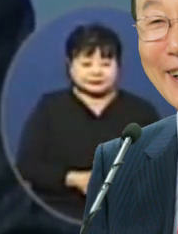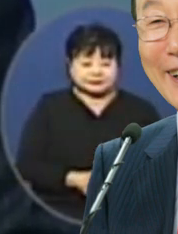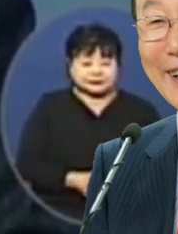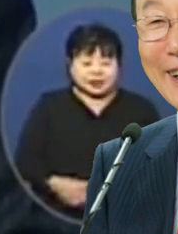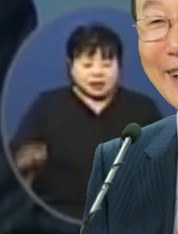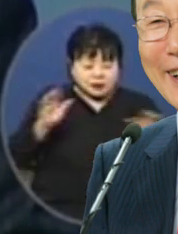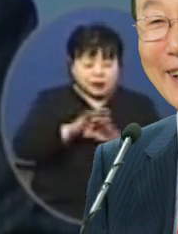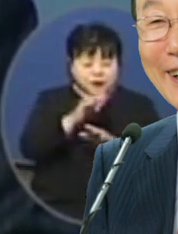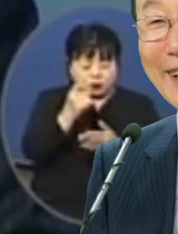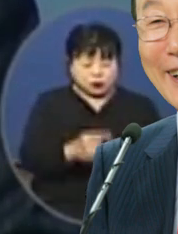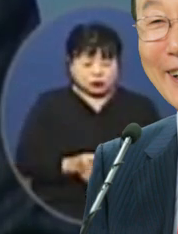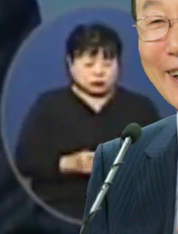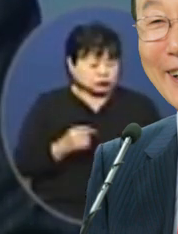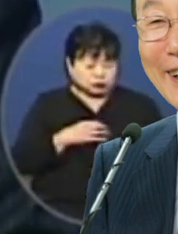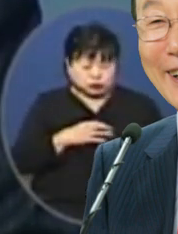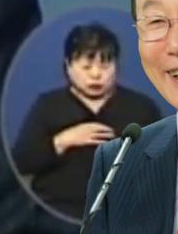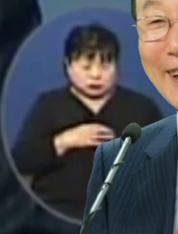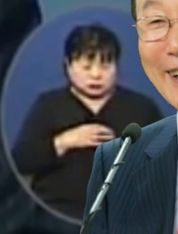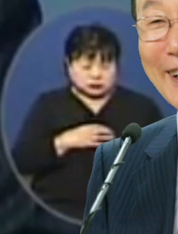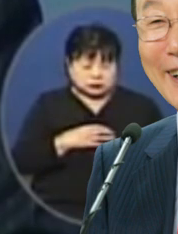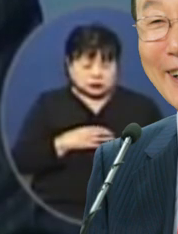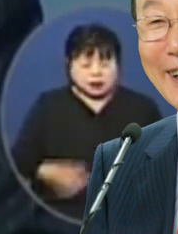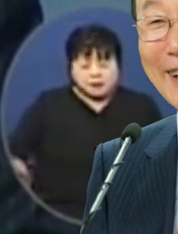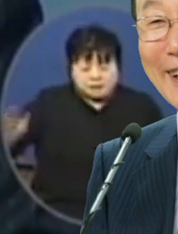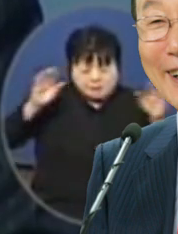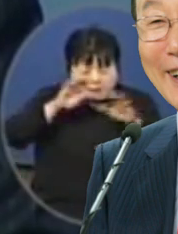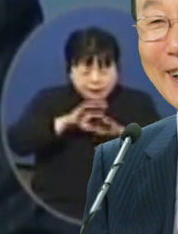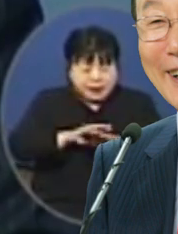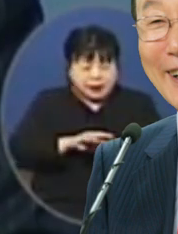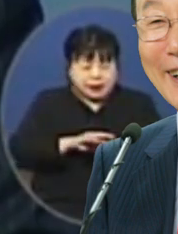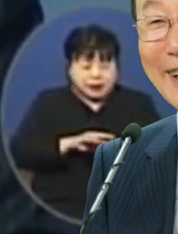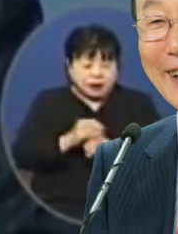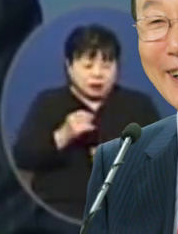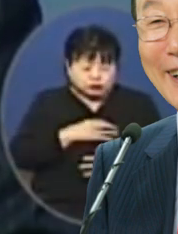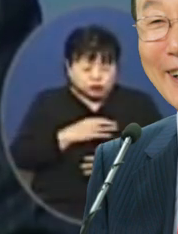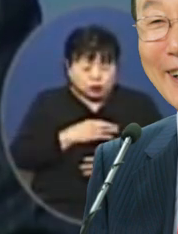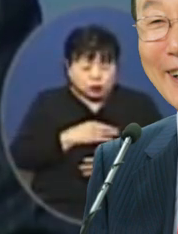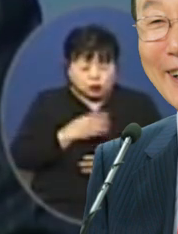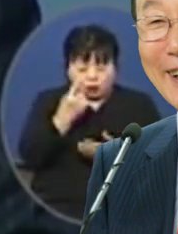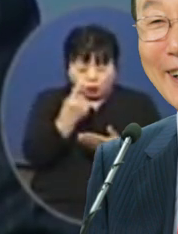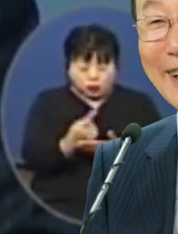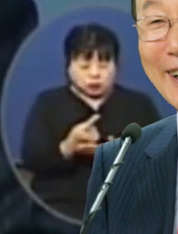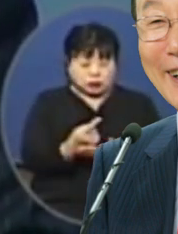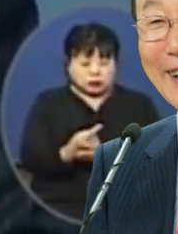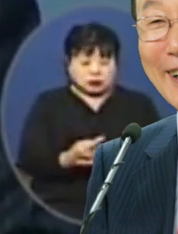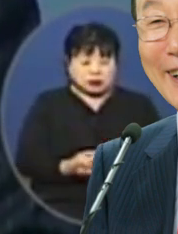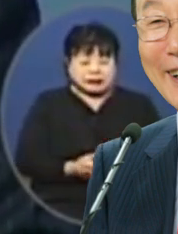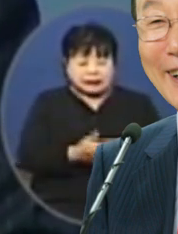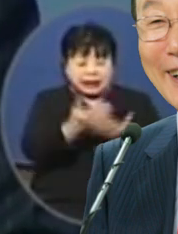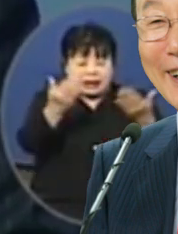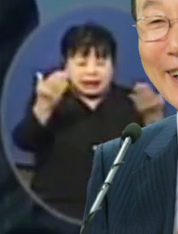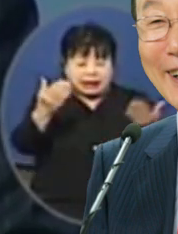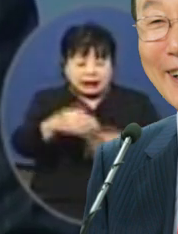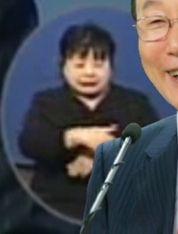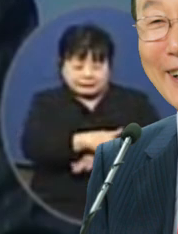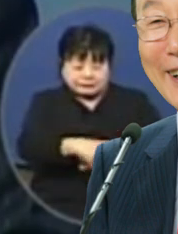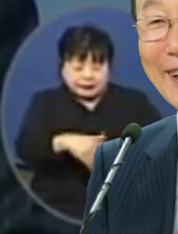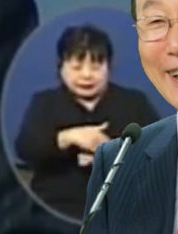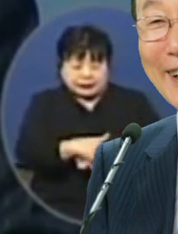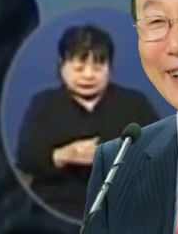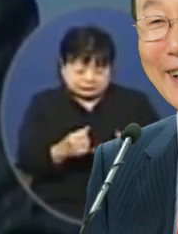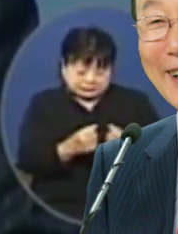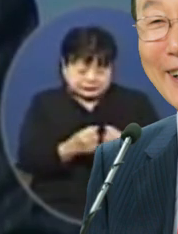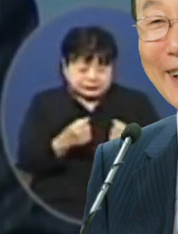밤에 찾아오는 공포, 한밤중에 무서운 것이 다가오는 공포, 낮에 계획적으로